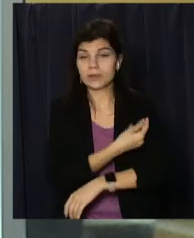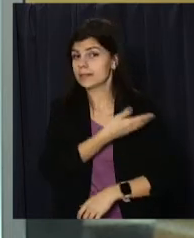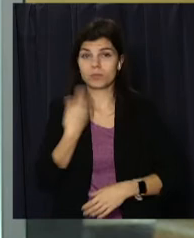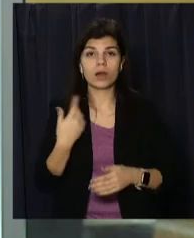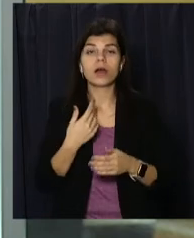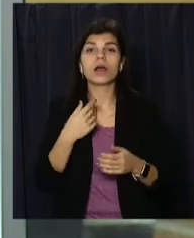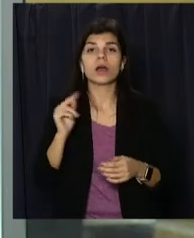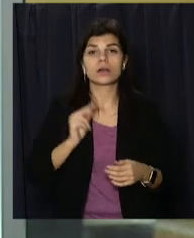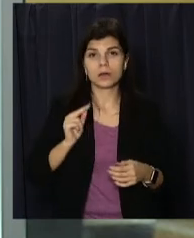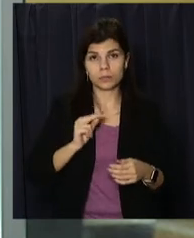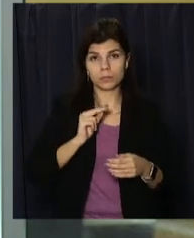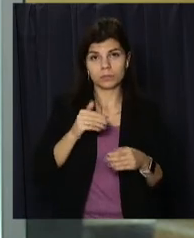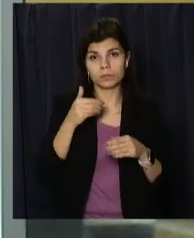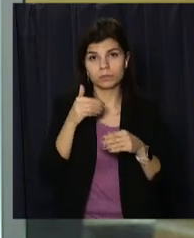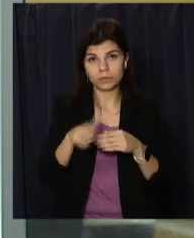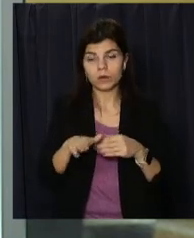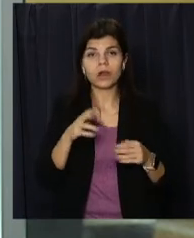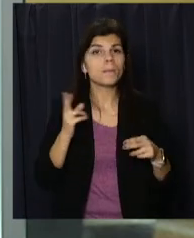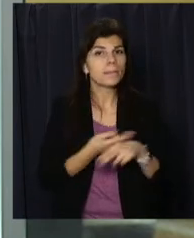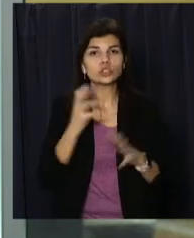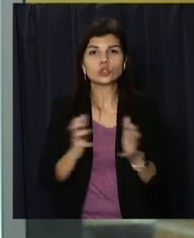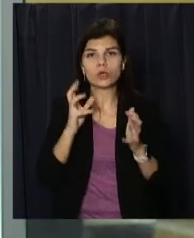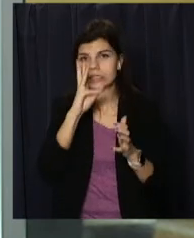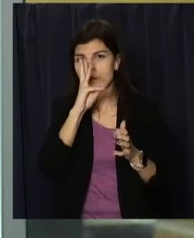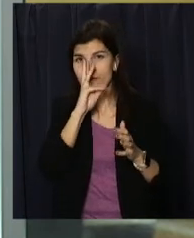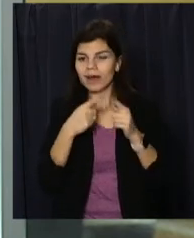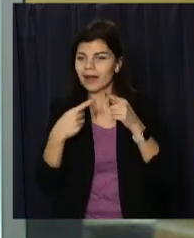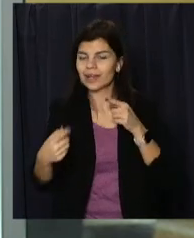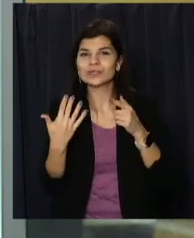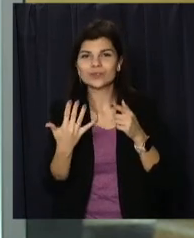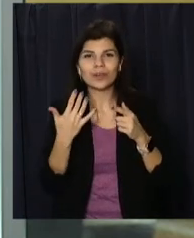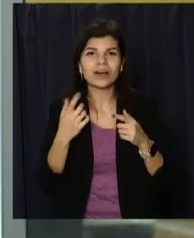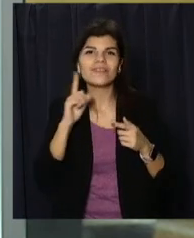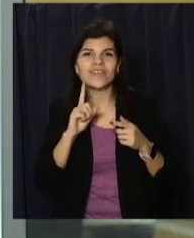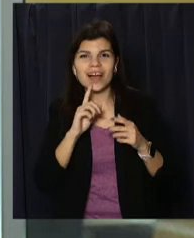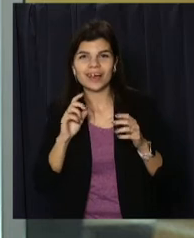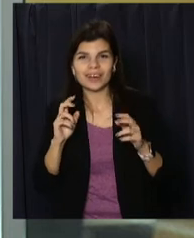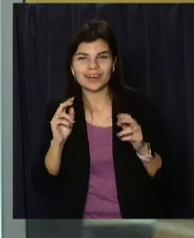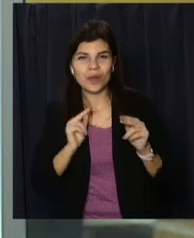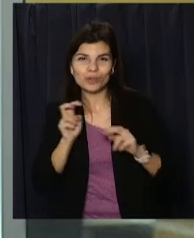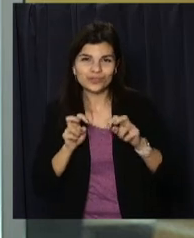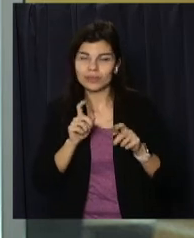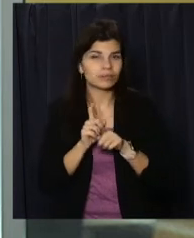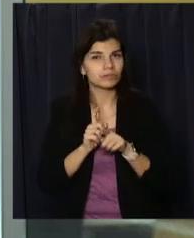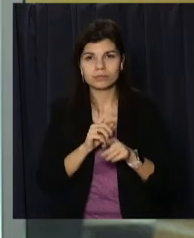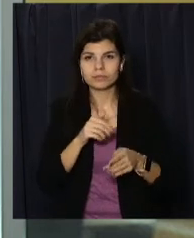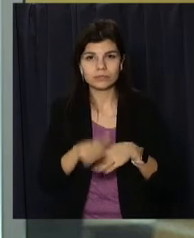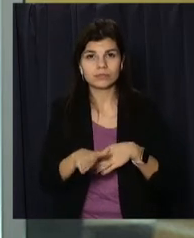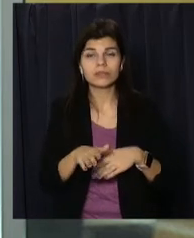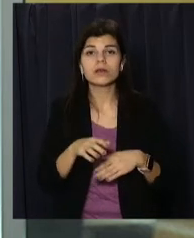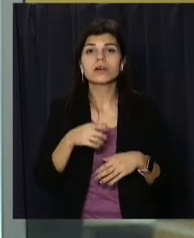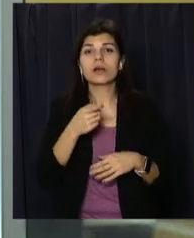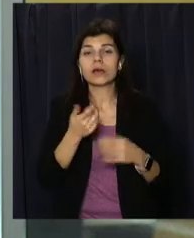службових обов'язків без збереження зарплати. Так вирішило Міністерство охорони здоров'я, а ще розширили перелік